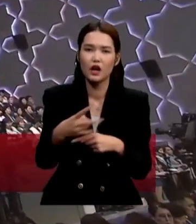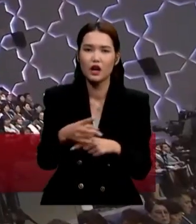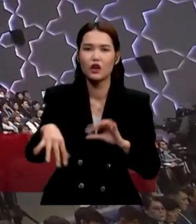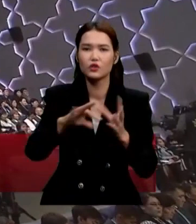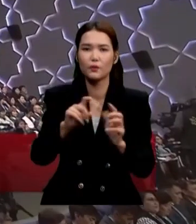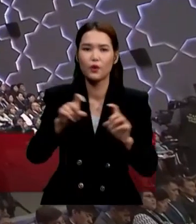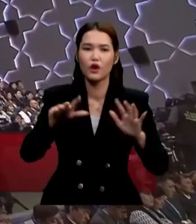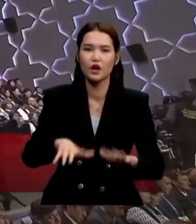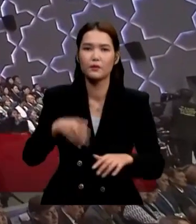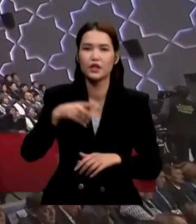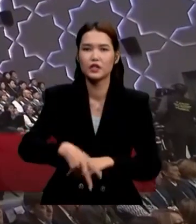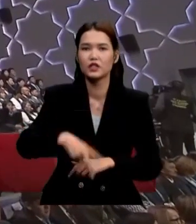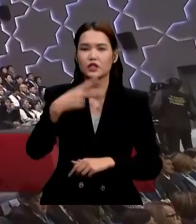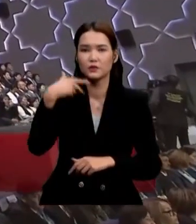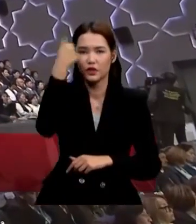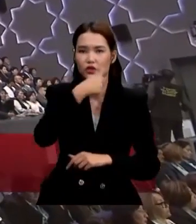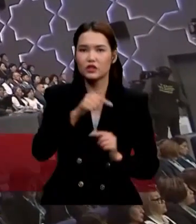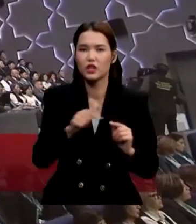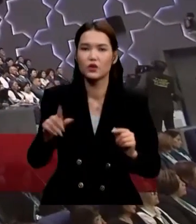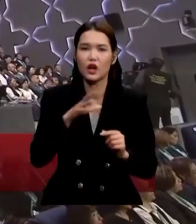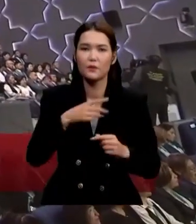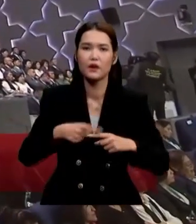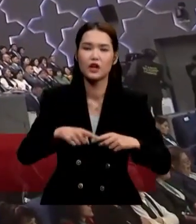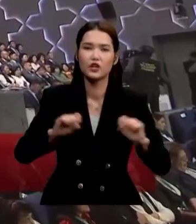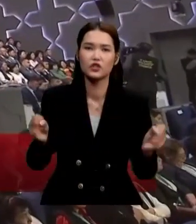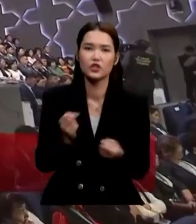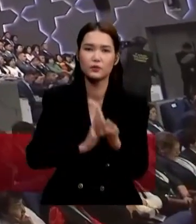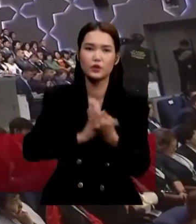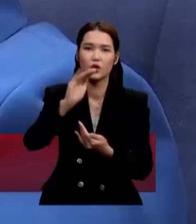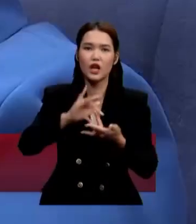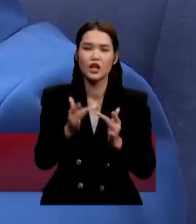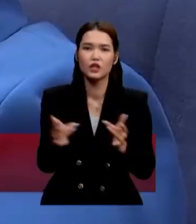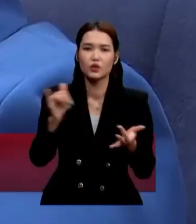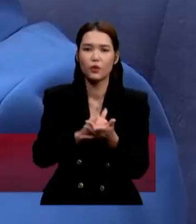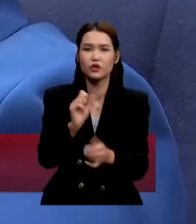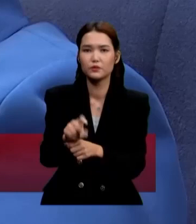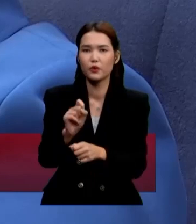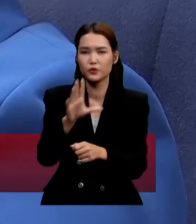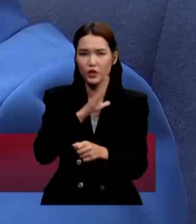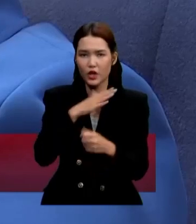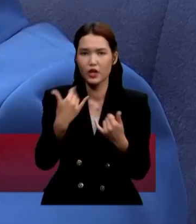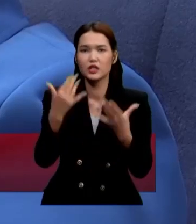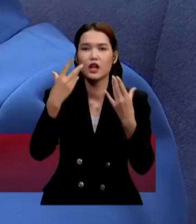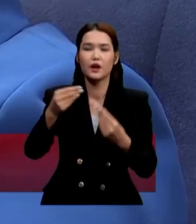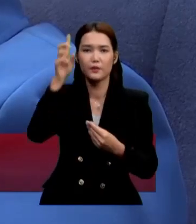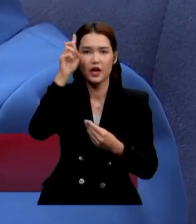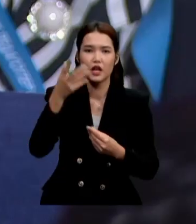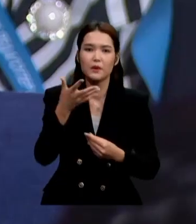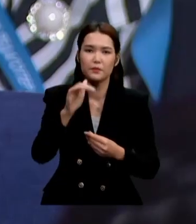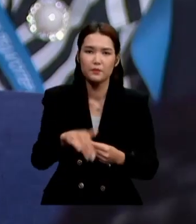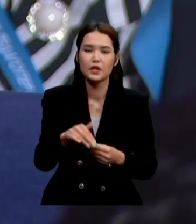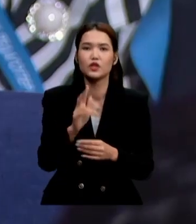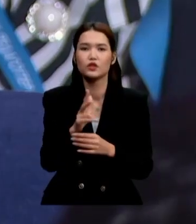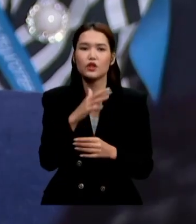мектептердің бәрін 2027 жылға дейін жылдамдығы жоғары интернетке қосуды тапсырды. Сондай-ақ бүгінде елімізде 5000